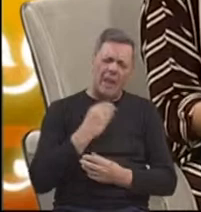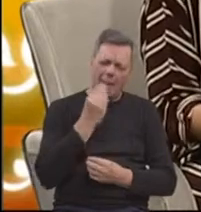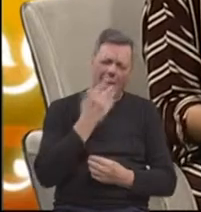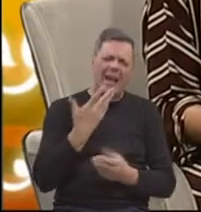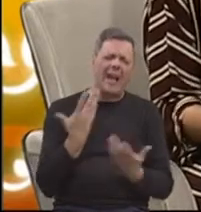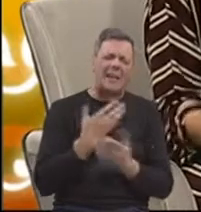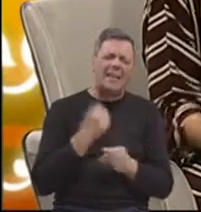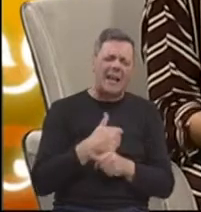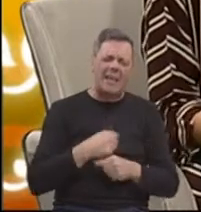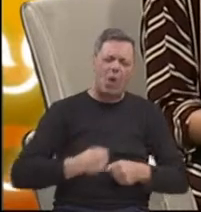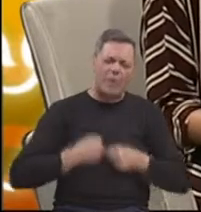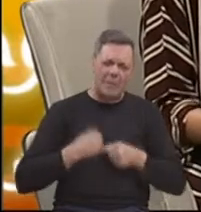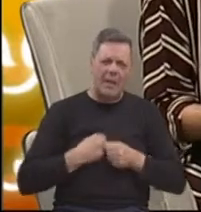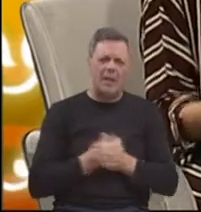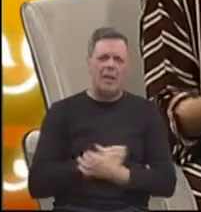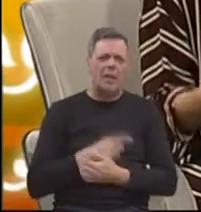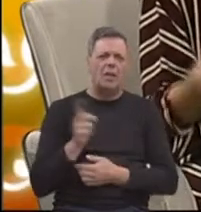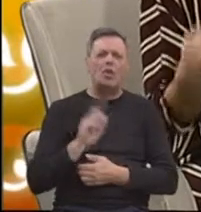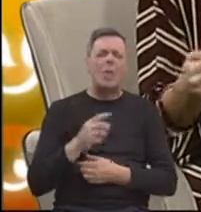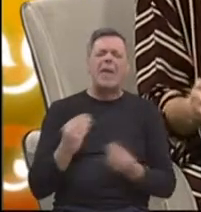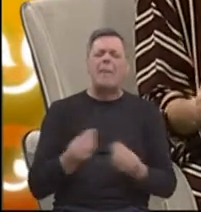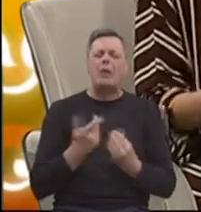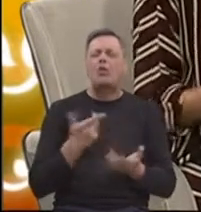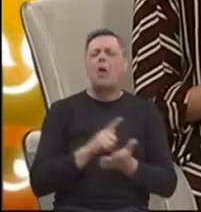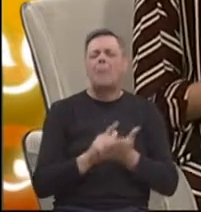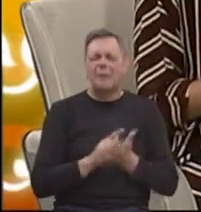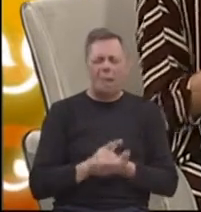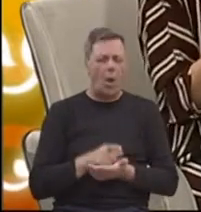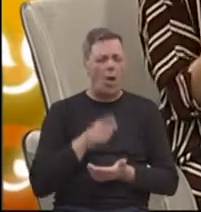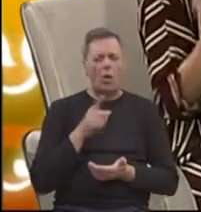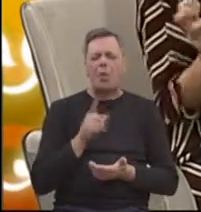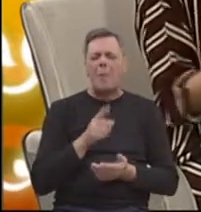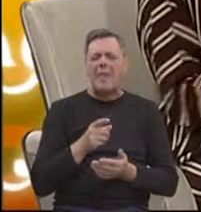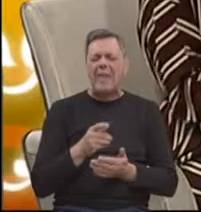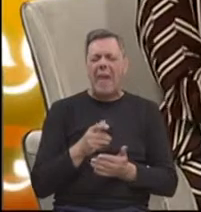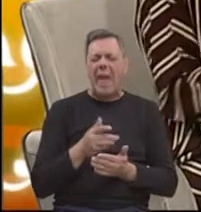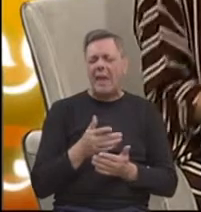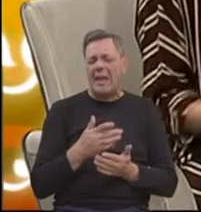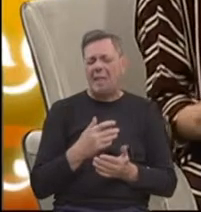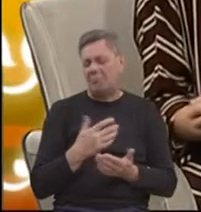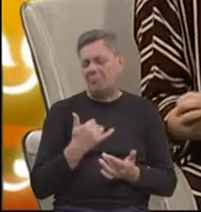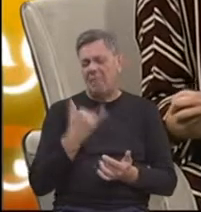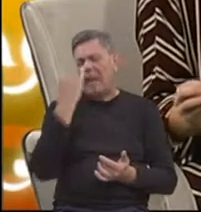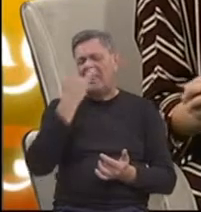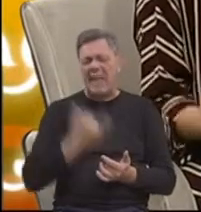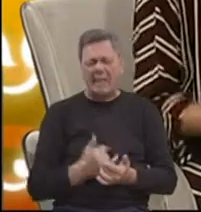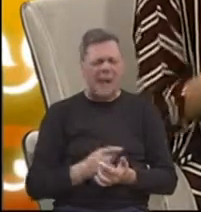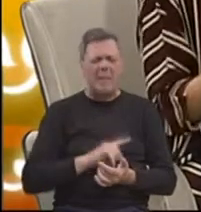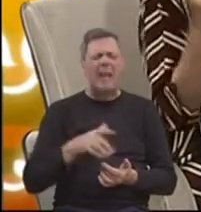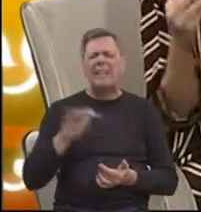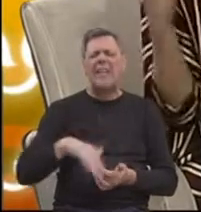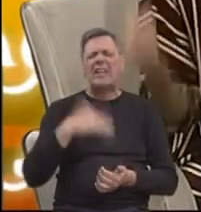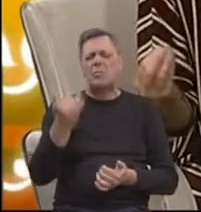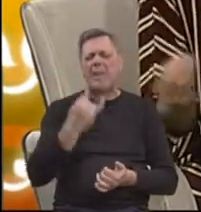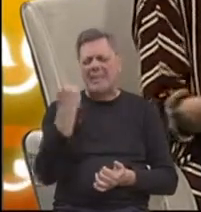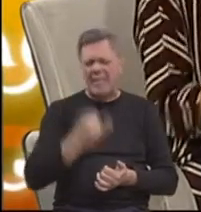radi o debljini, to nije nešto što je privremeno. To nije sada redukcijska dijeta. Dijete nećemo nikad stavljati na redukcijsku dijetu.